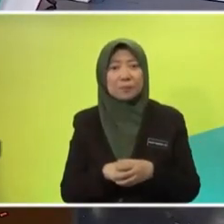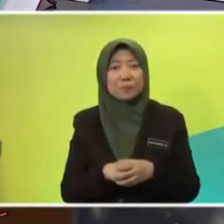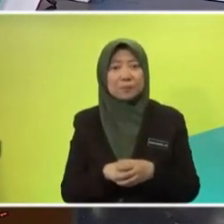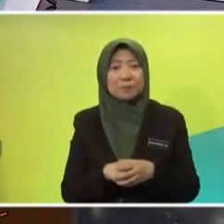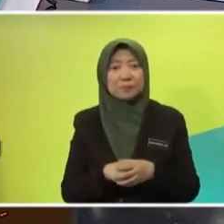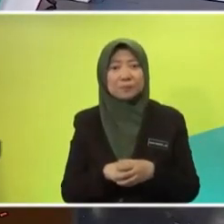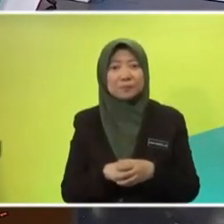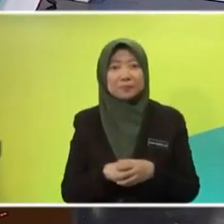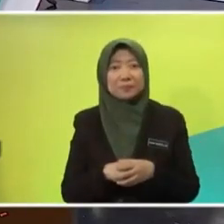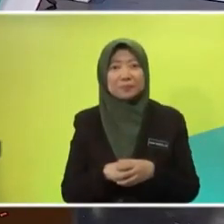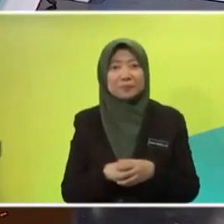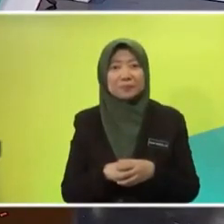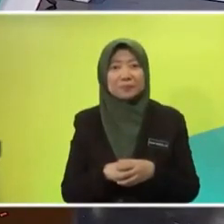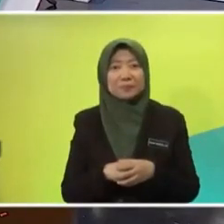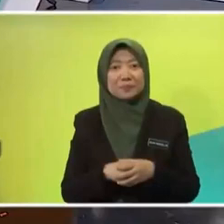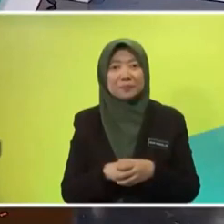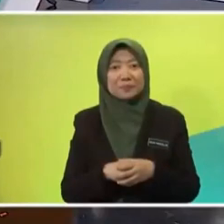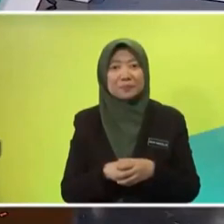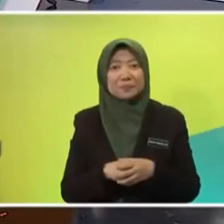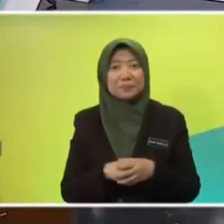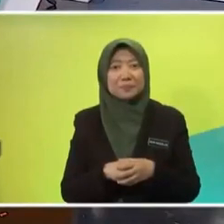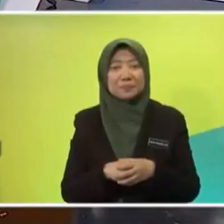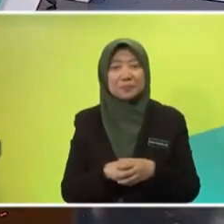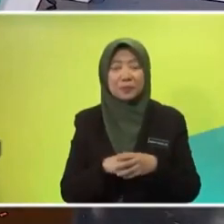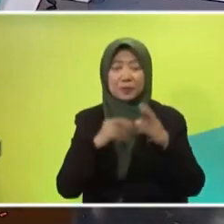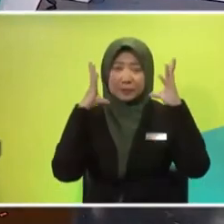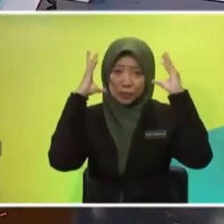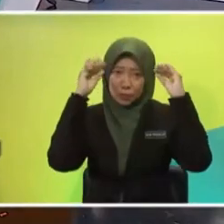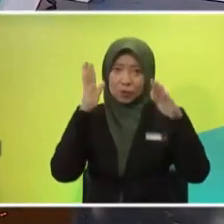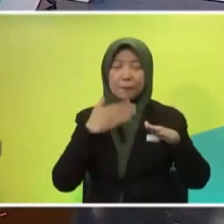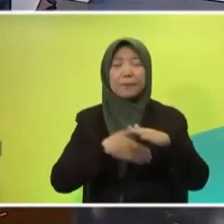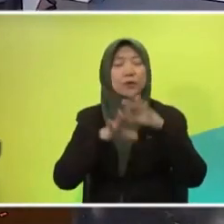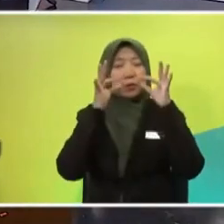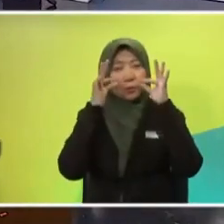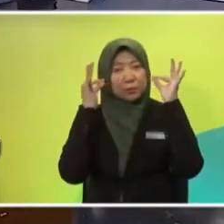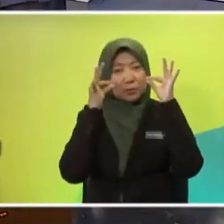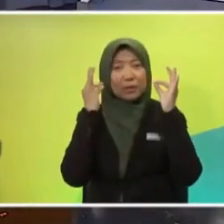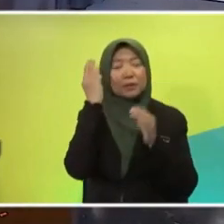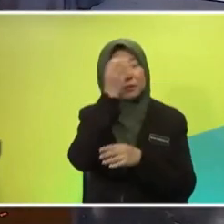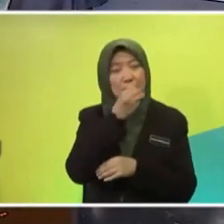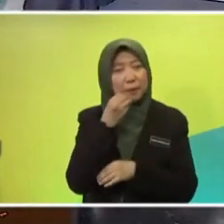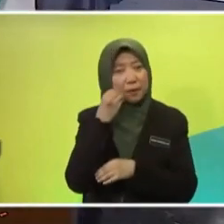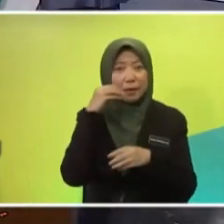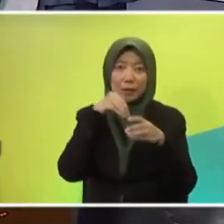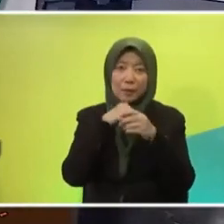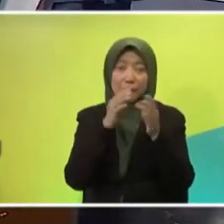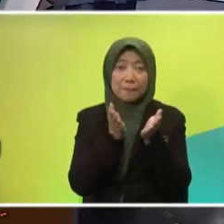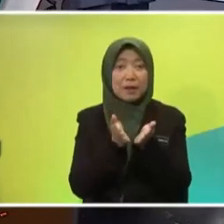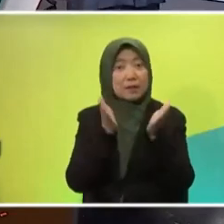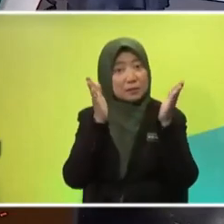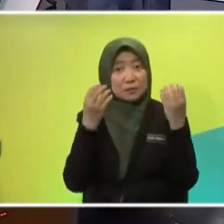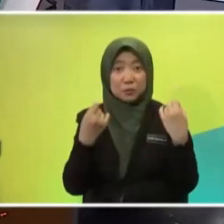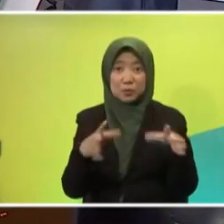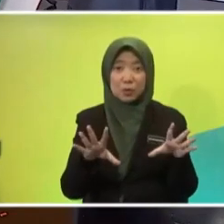Okey. Titiknya pun dah bergerak. Okey, Cikgu masukkan kucing yang comel ni di dalam pasu. Okey. Kemudian